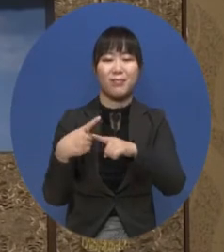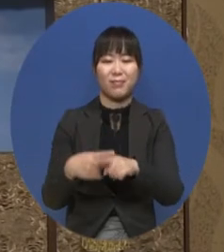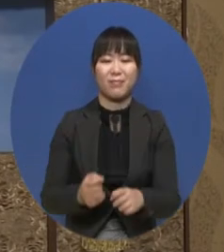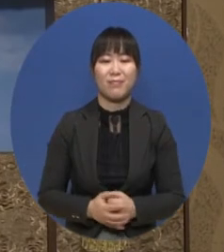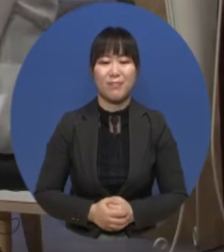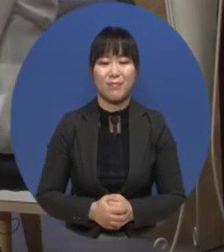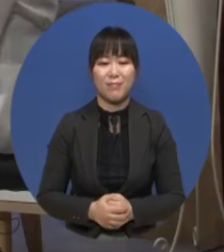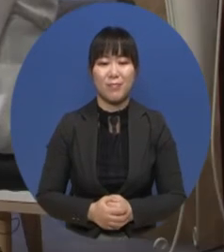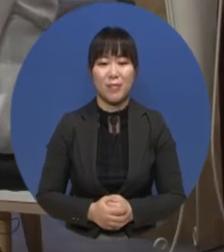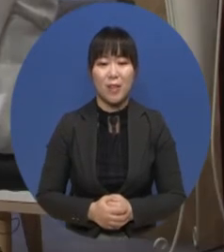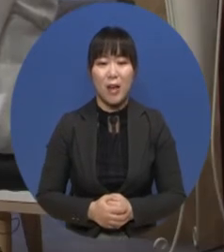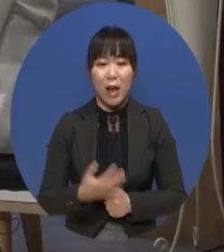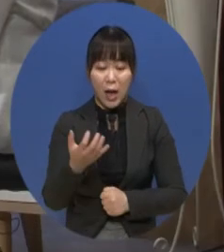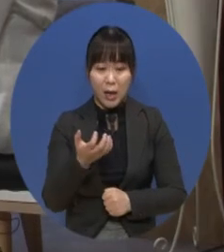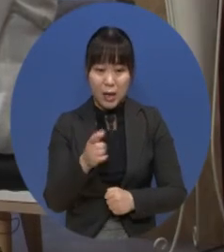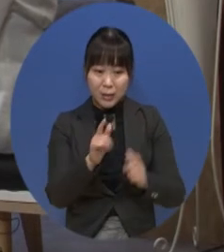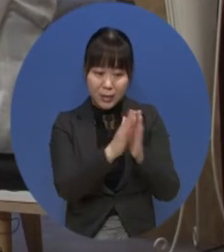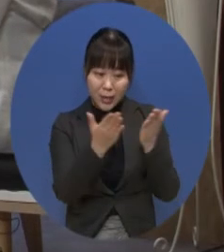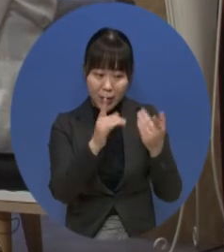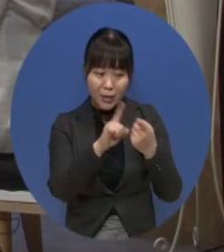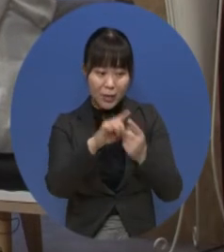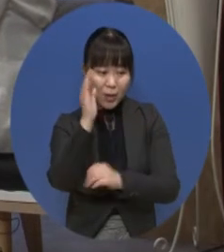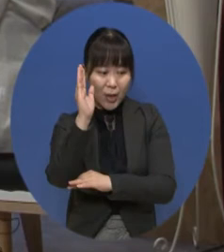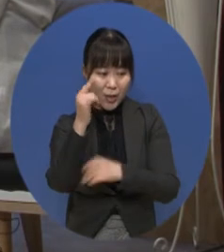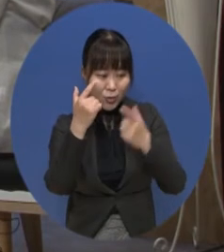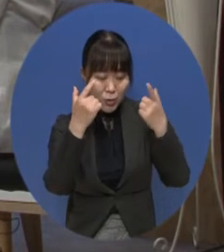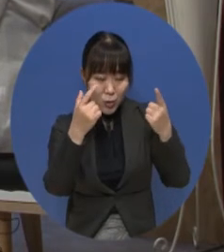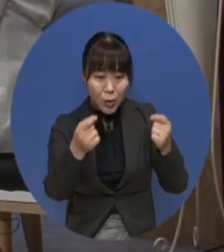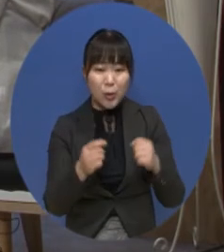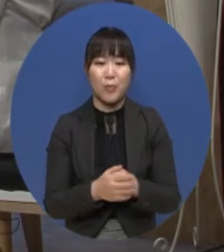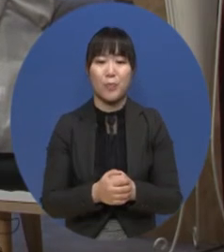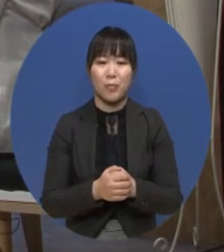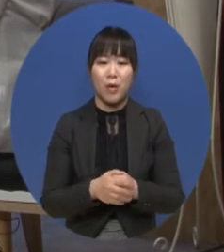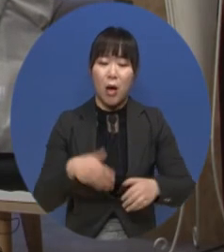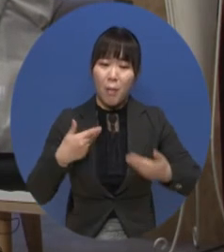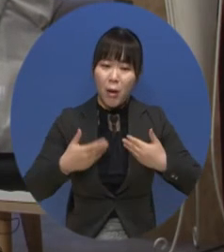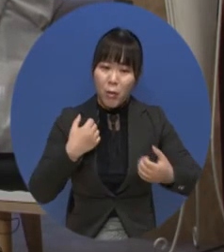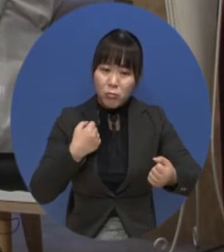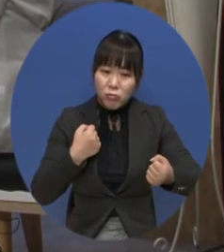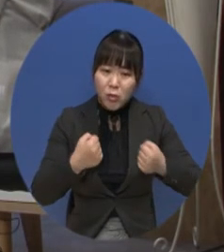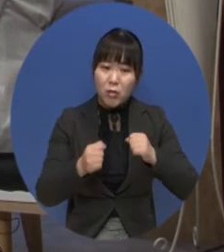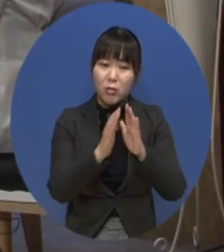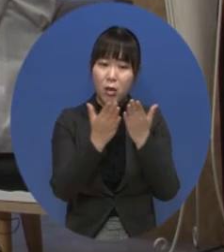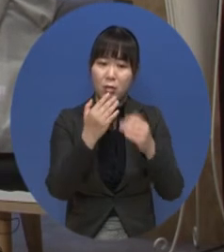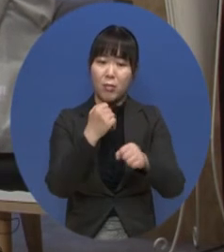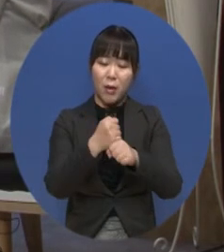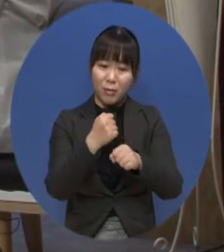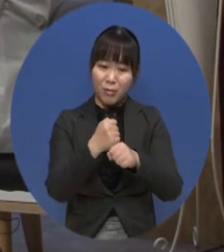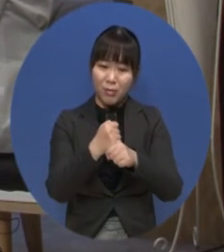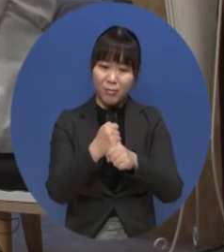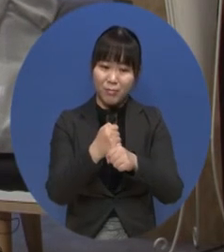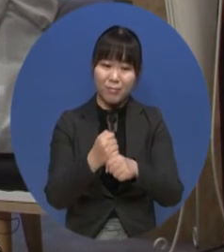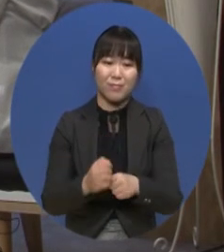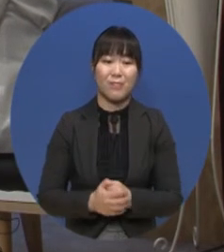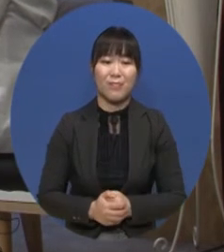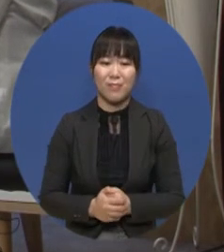아, 또 잠깐 이 책 얘기를 해주셨는데 네. 또 이 바쁜 와중에 또 책을 발간을 네. 하셨더라고요. 그러니까